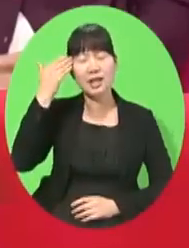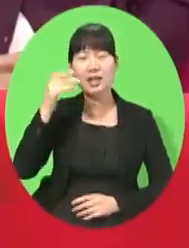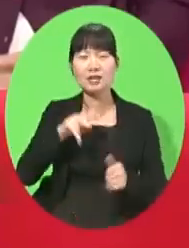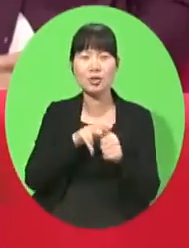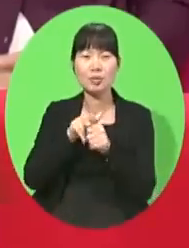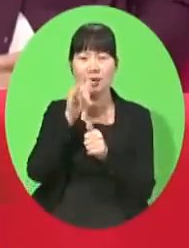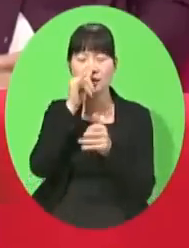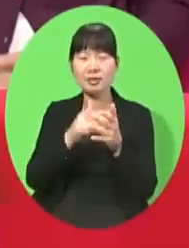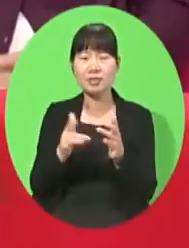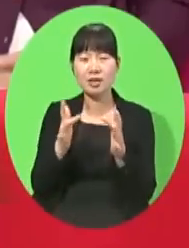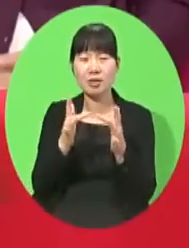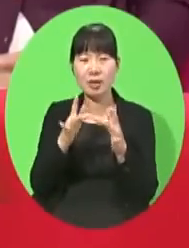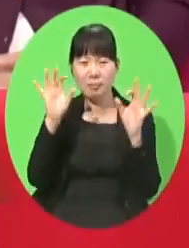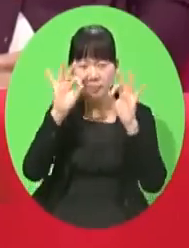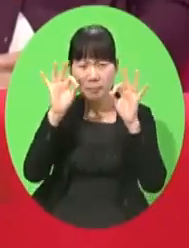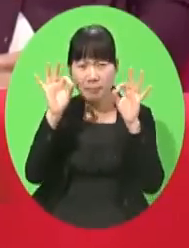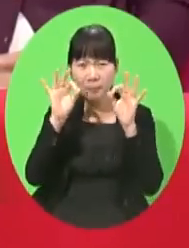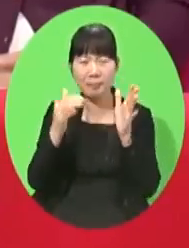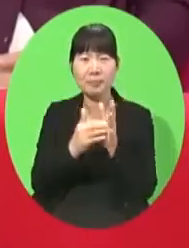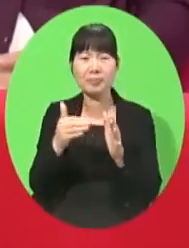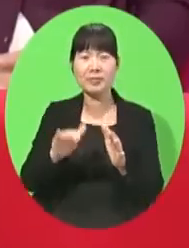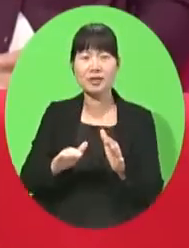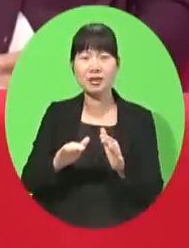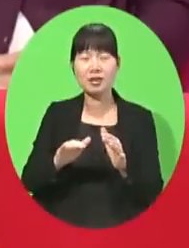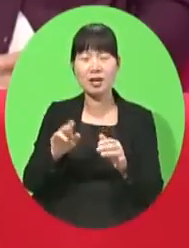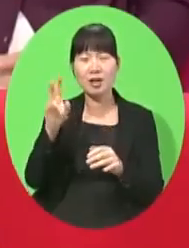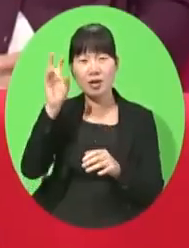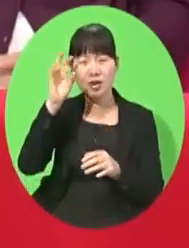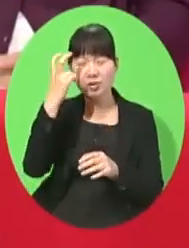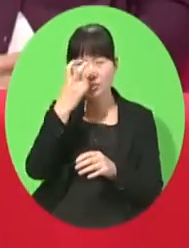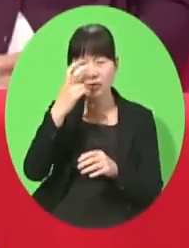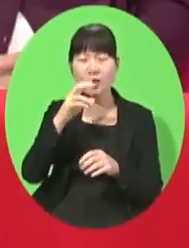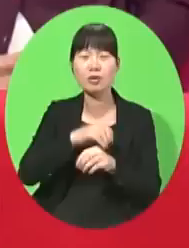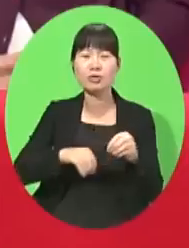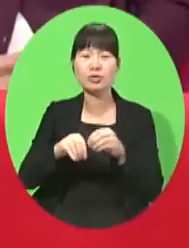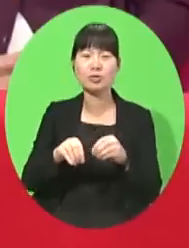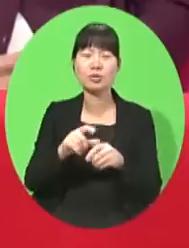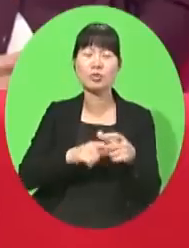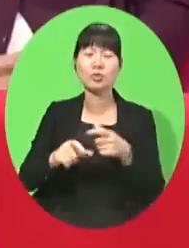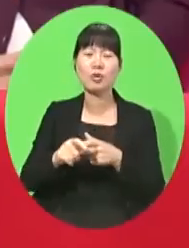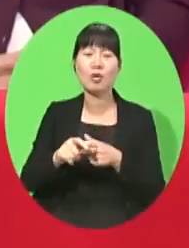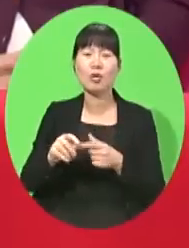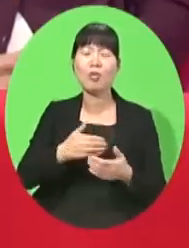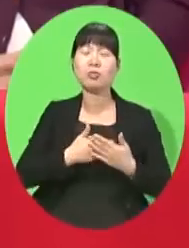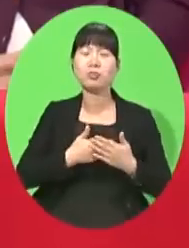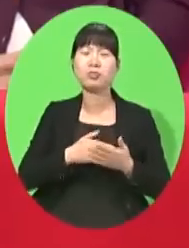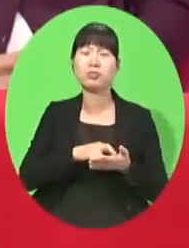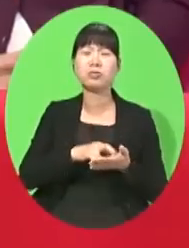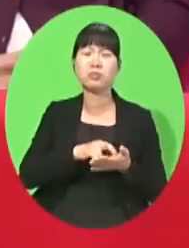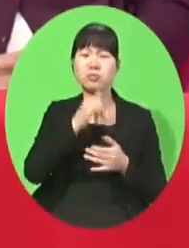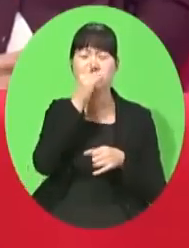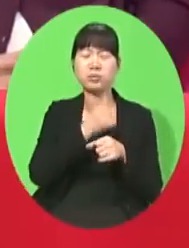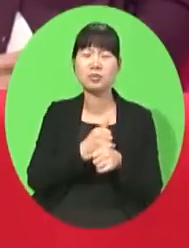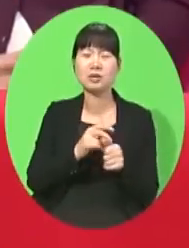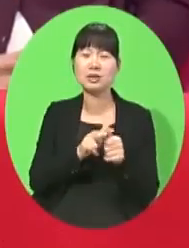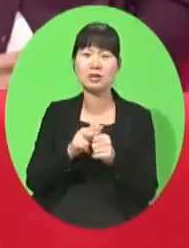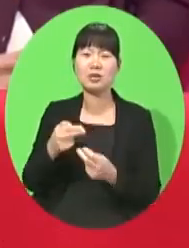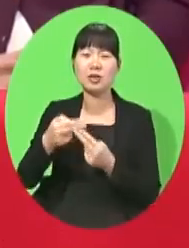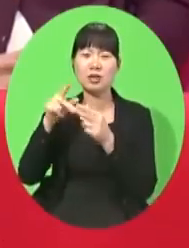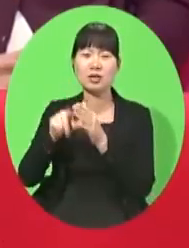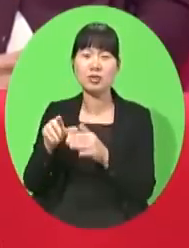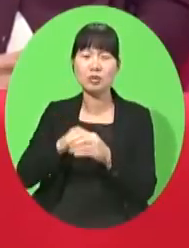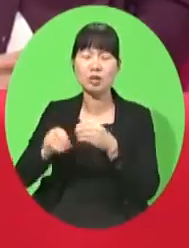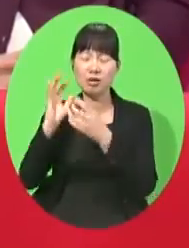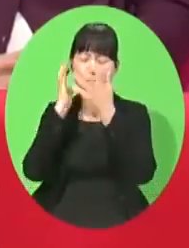있어서 온라인을 검색을 많이 해봤는데 네. 검색을 하면 할수록 불안해지더라고요. 알게 되는 게 많으면 많아질수록 불안해서 그다음